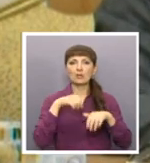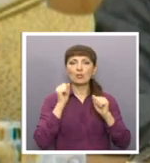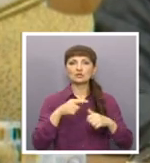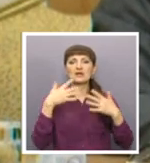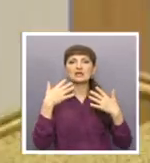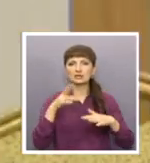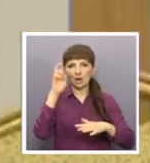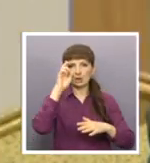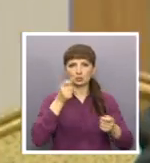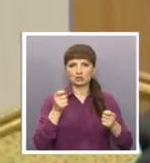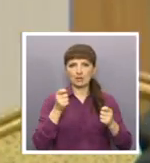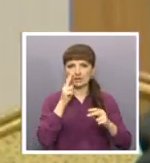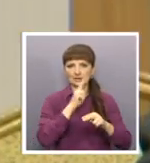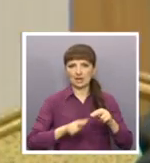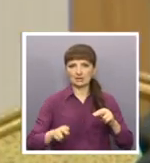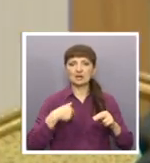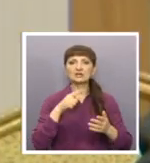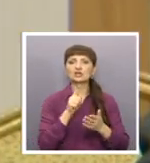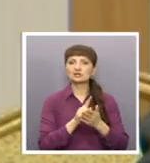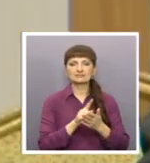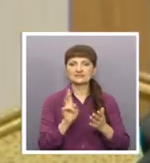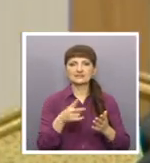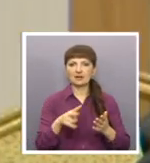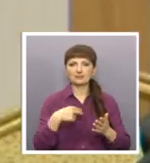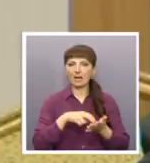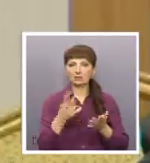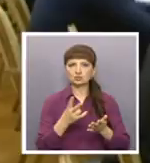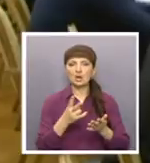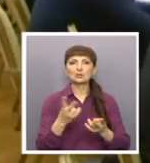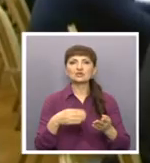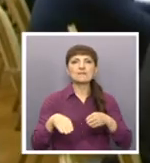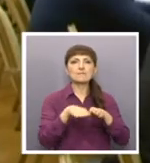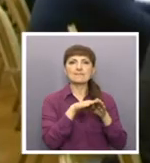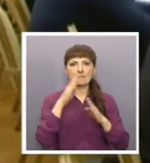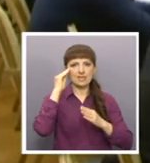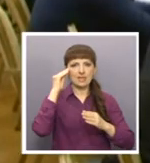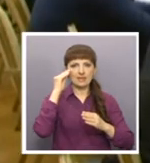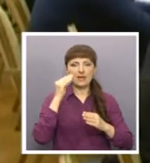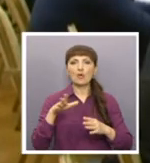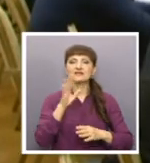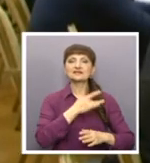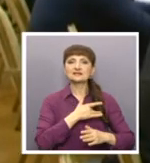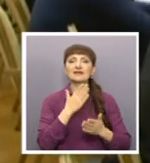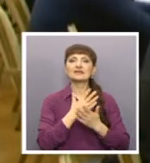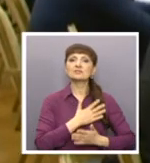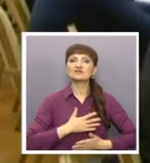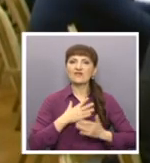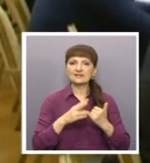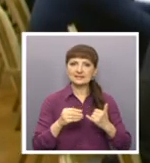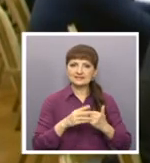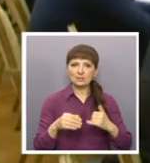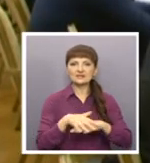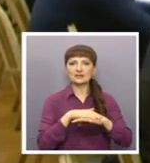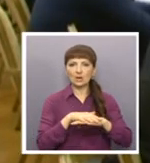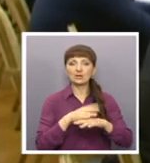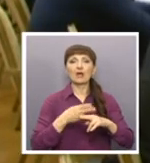лишиться государственности. Мы этого должны бояться. Мы должны прийти к единому мнению. У всех в сердцах есть боль за народ, за землю. Это